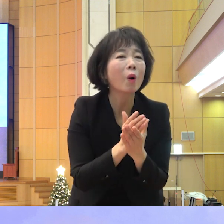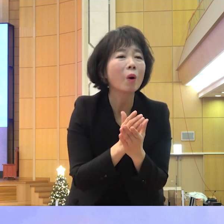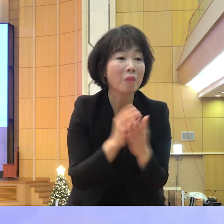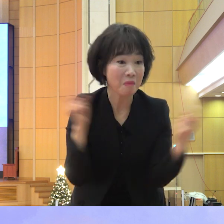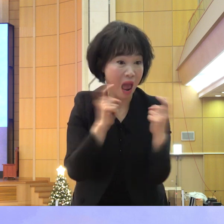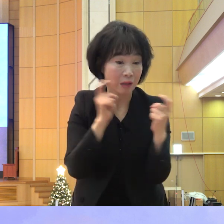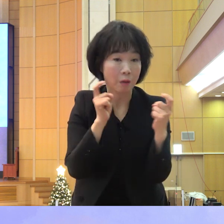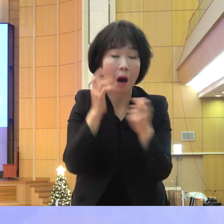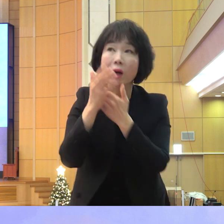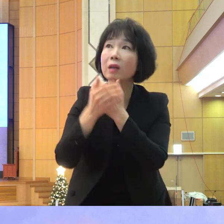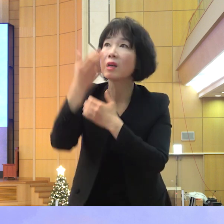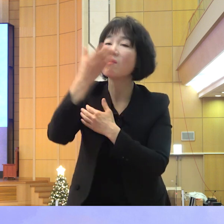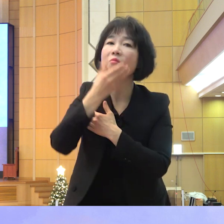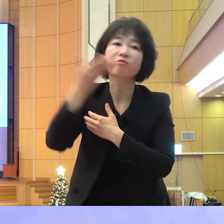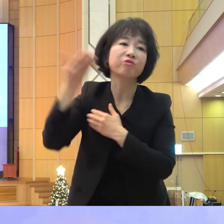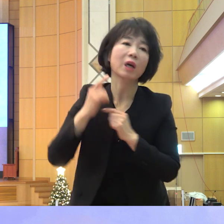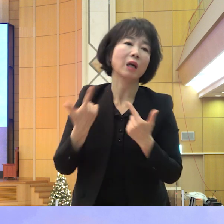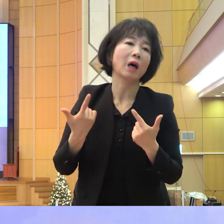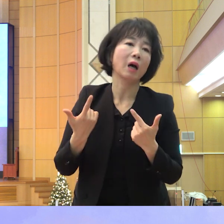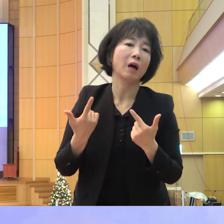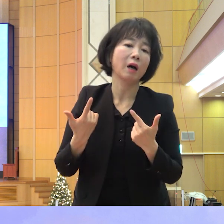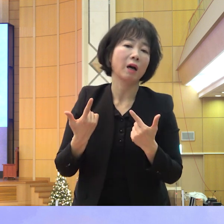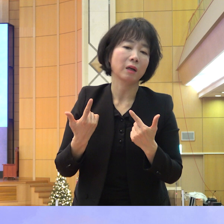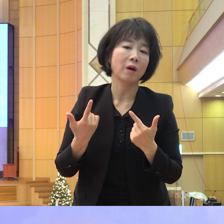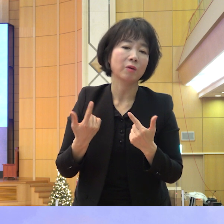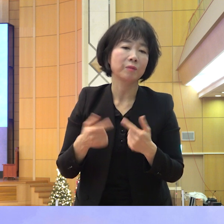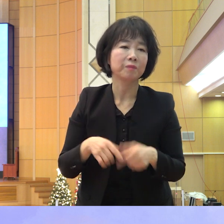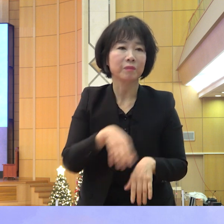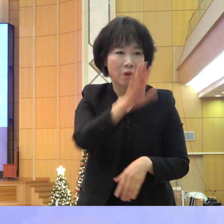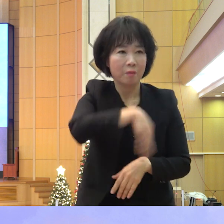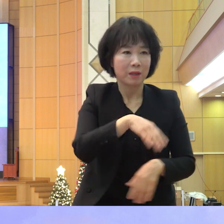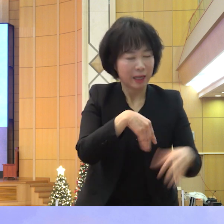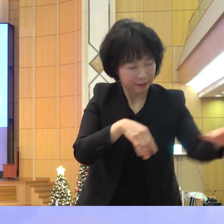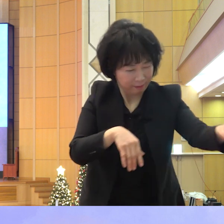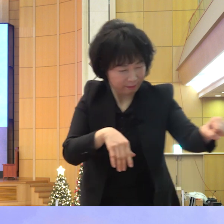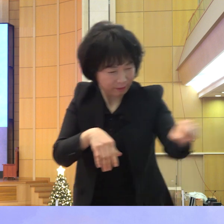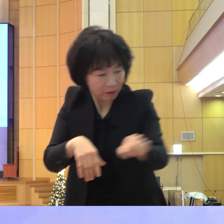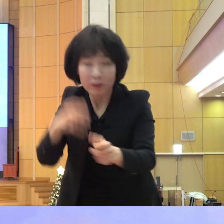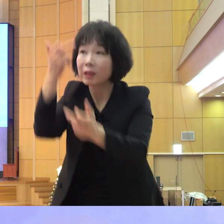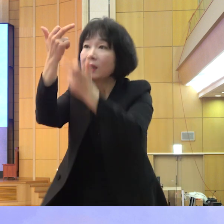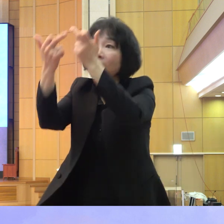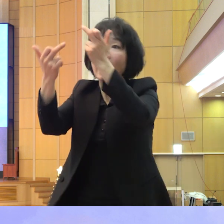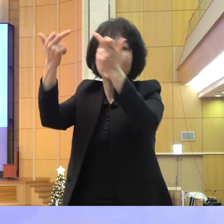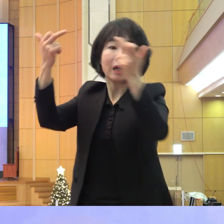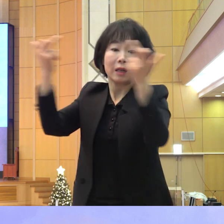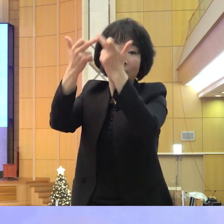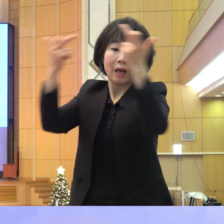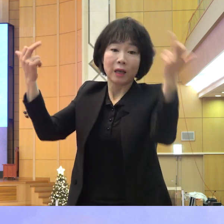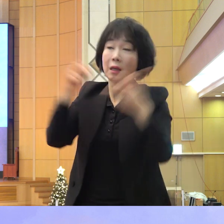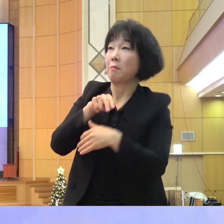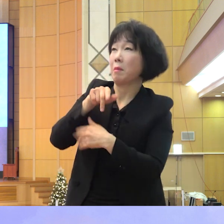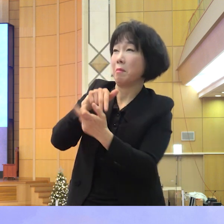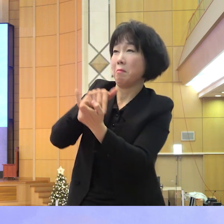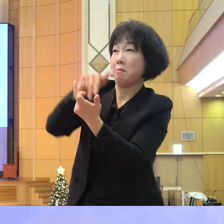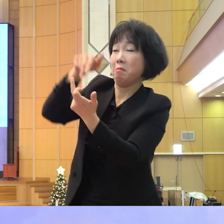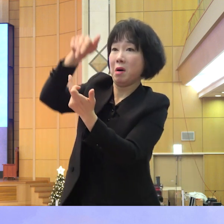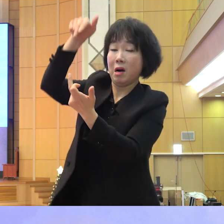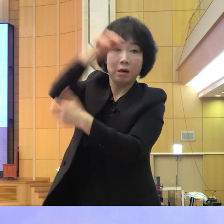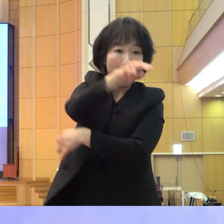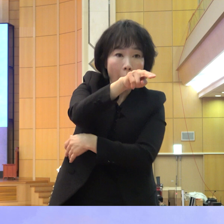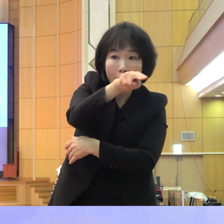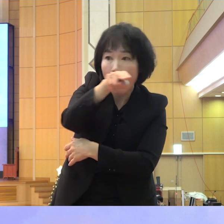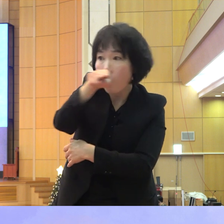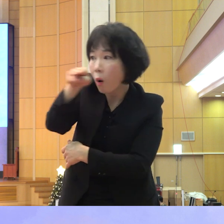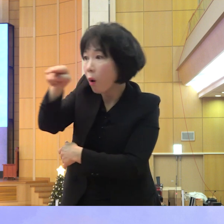받으면 안 되겠다 싶어가지고 롯의 손을 잡고선 산꼭대기로 올라가서, 야, 봐, 우리 종들,